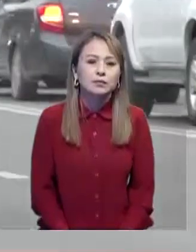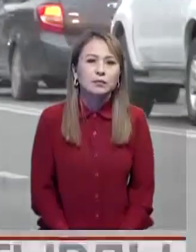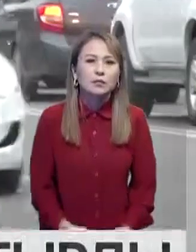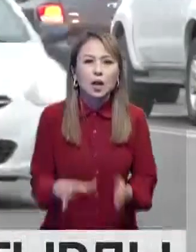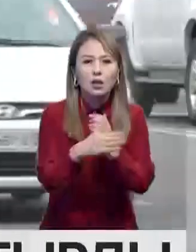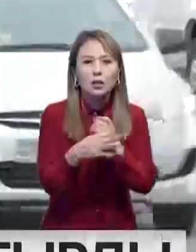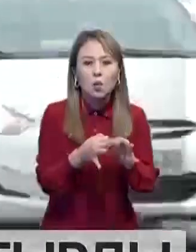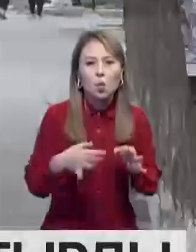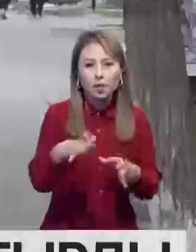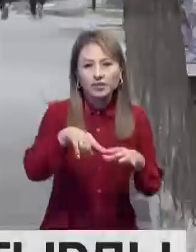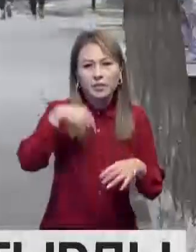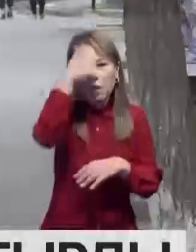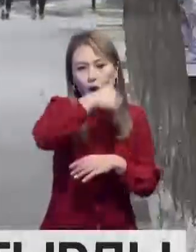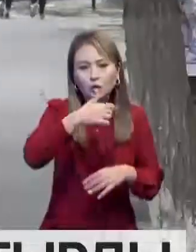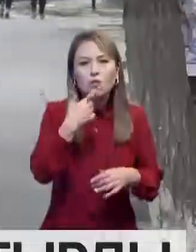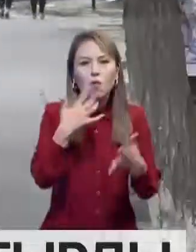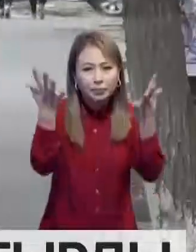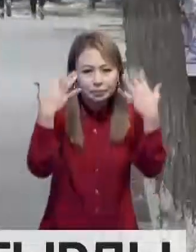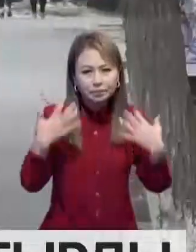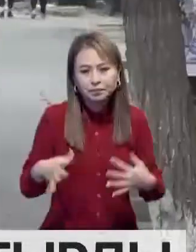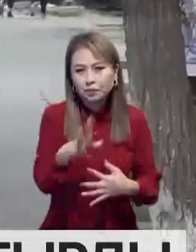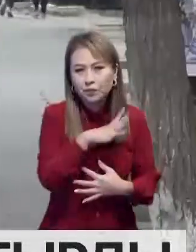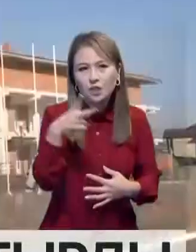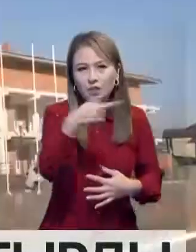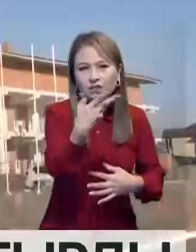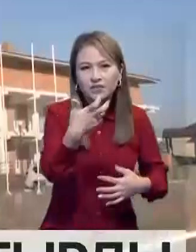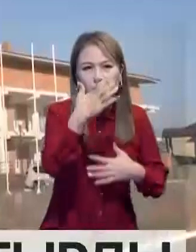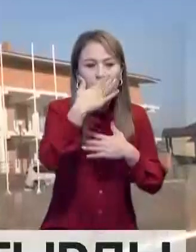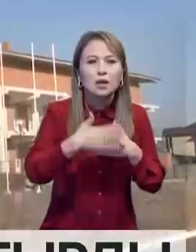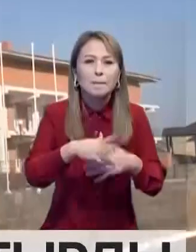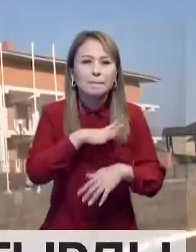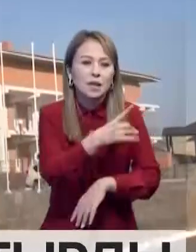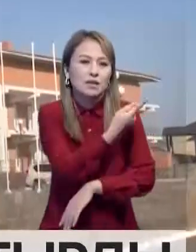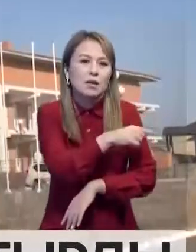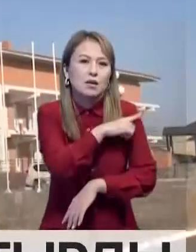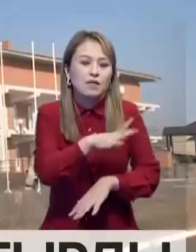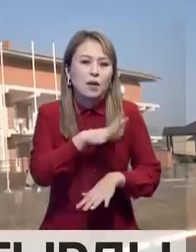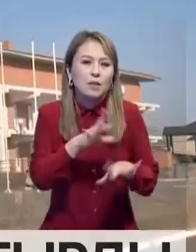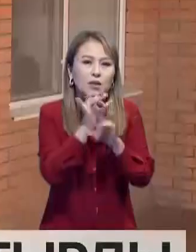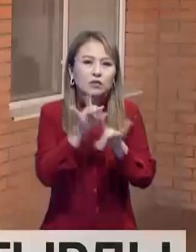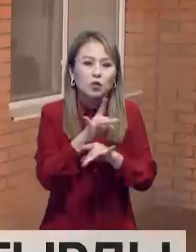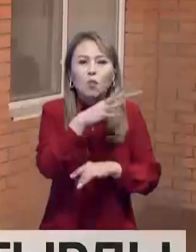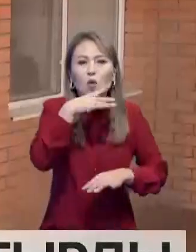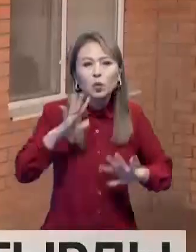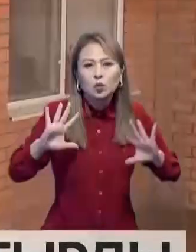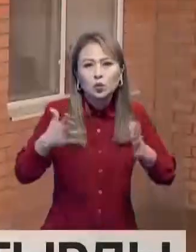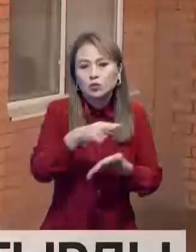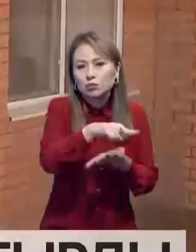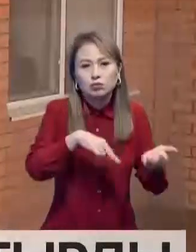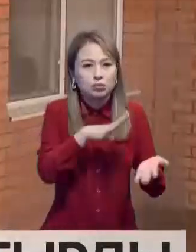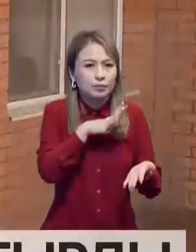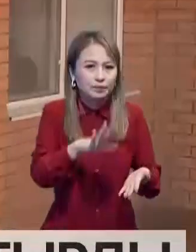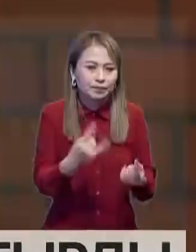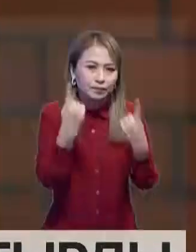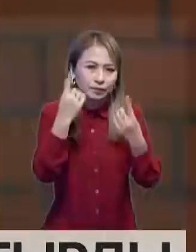Атырау облысында биыл қызылша жұқтырғандар саны 2300 адамға таяды. Дәрігерлер аймақта бұған дейін бұндай көп жағдай тіркелмеген дейді.